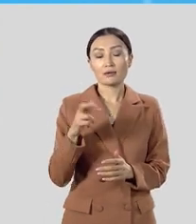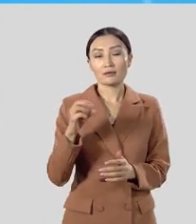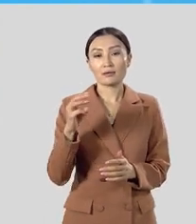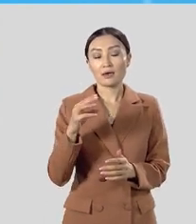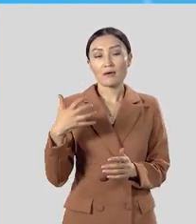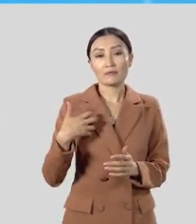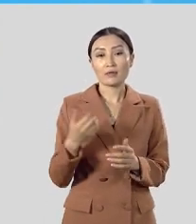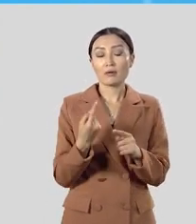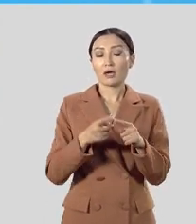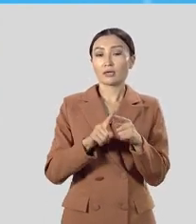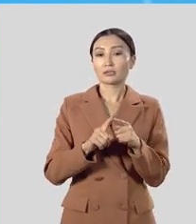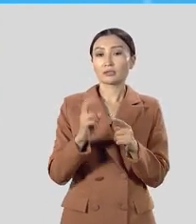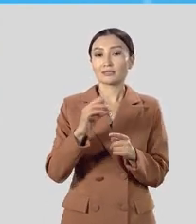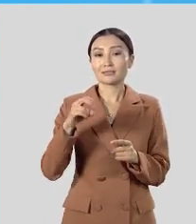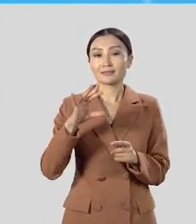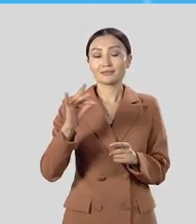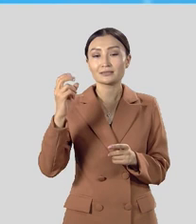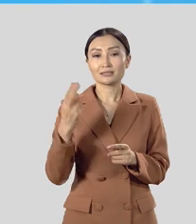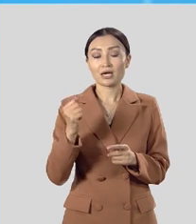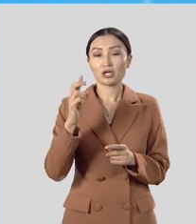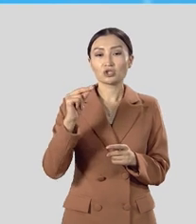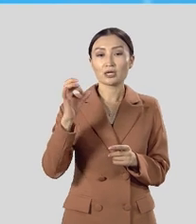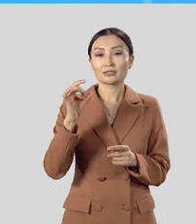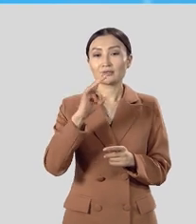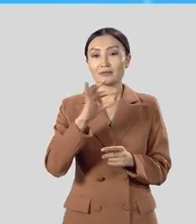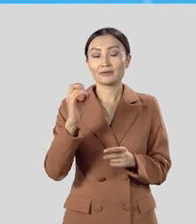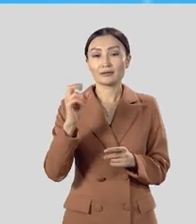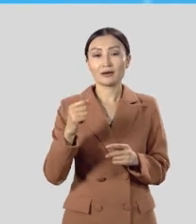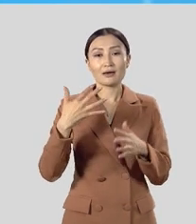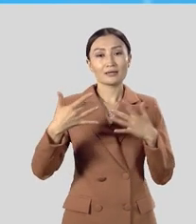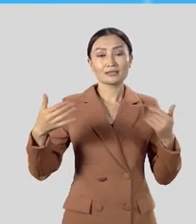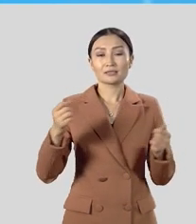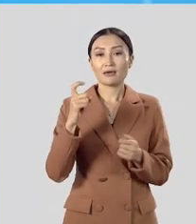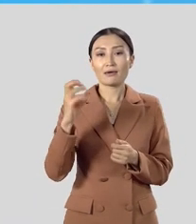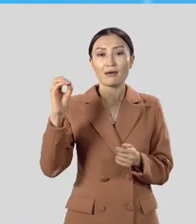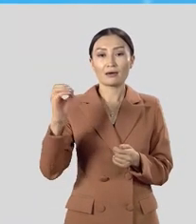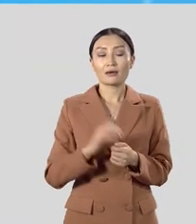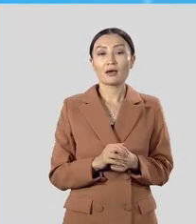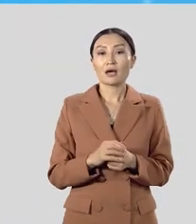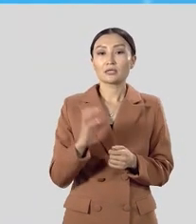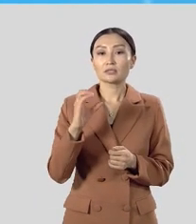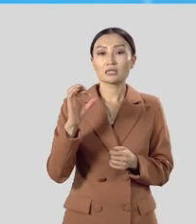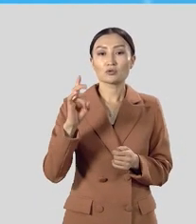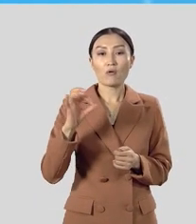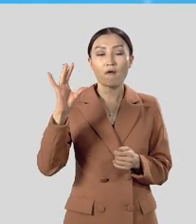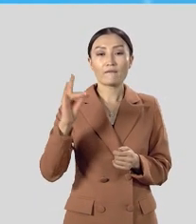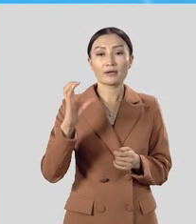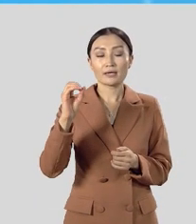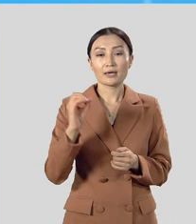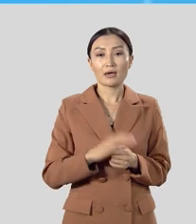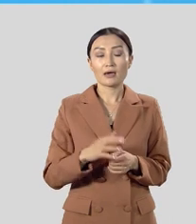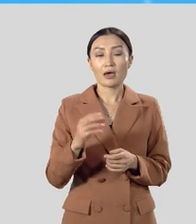густыми елями растут кислица, черника, брусника, различные мхи. Сосновые леса